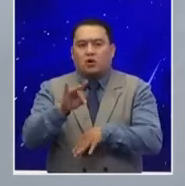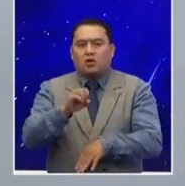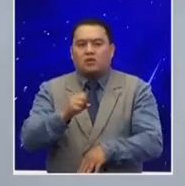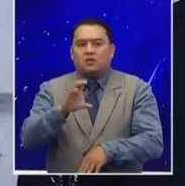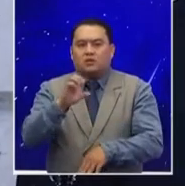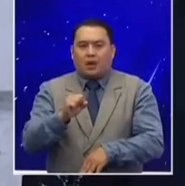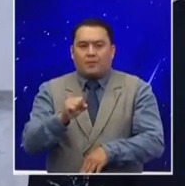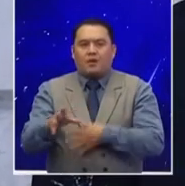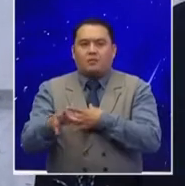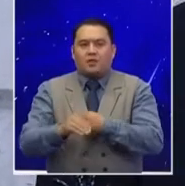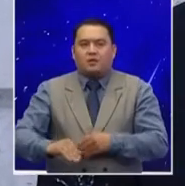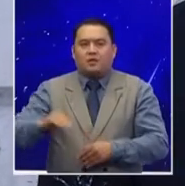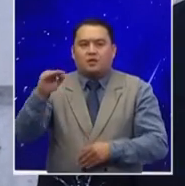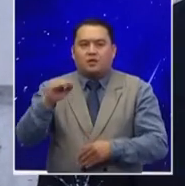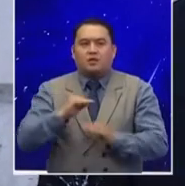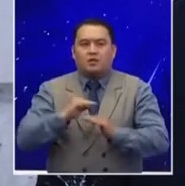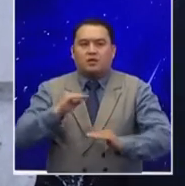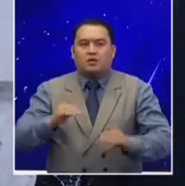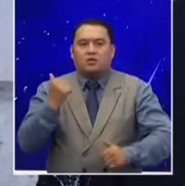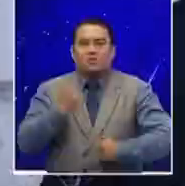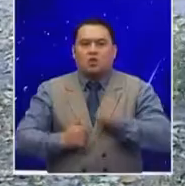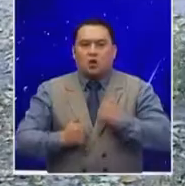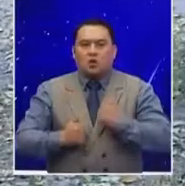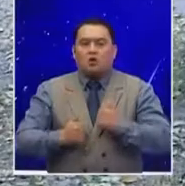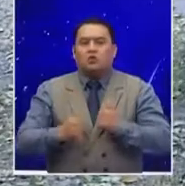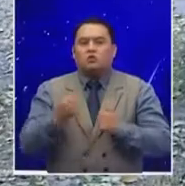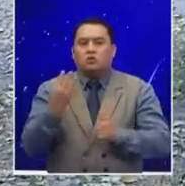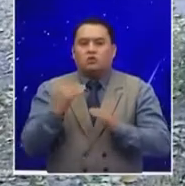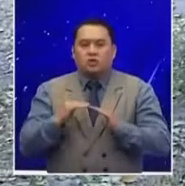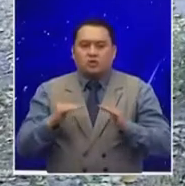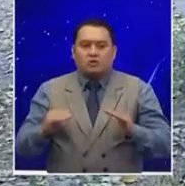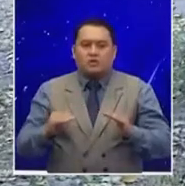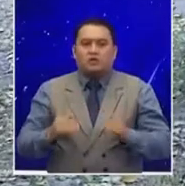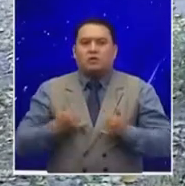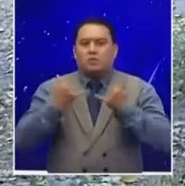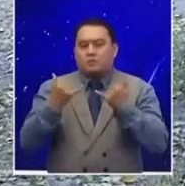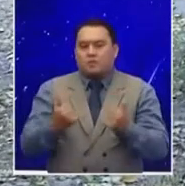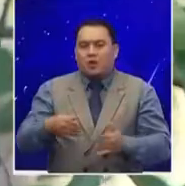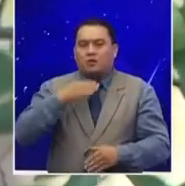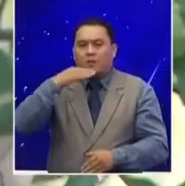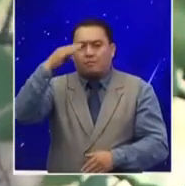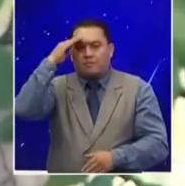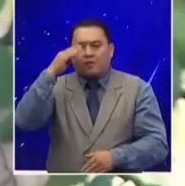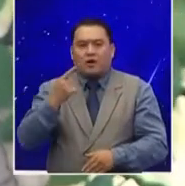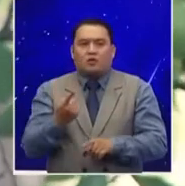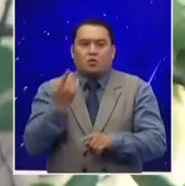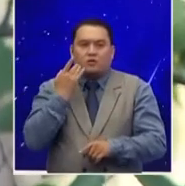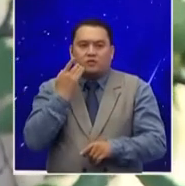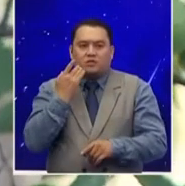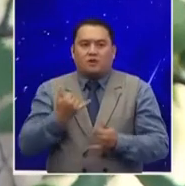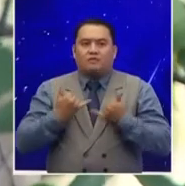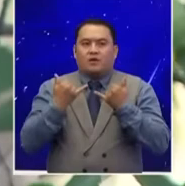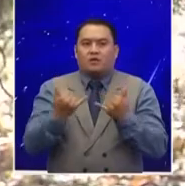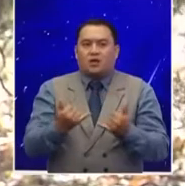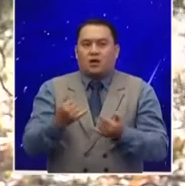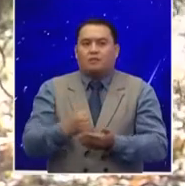Серикбаевной. Вместе они вырастили достойных детей, 4 сыновей и дочерей. Они свято чтят память об отце, имя которого теперь высечено